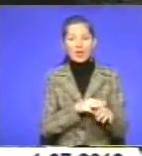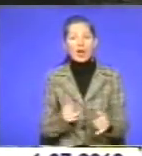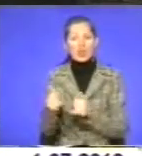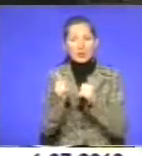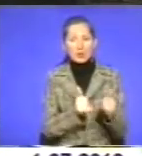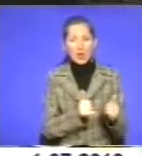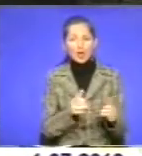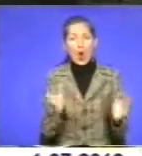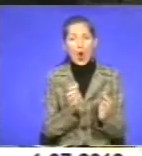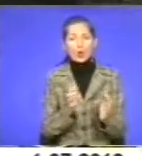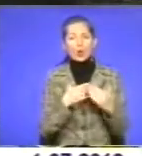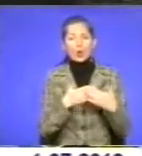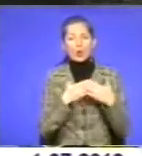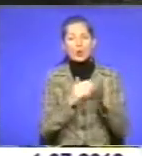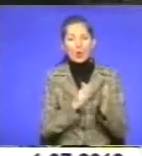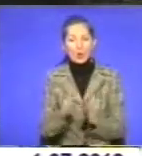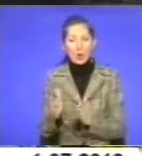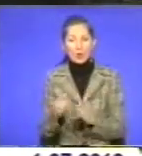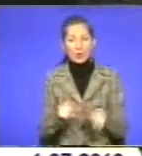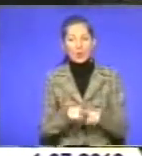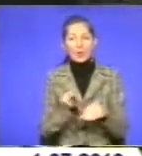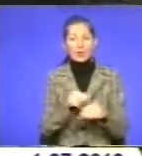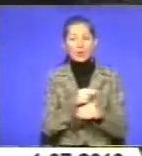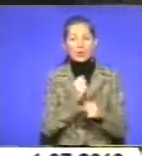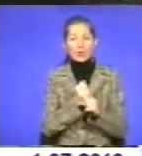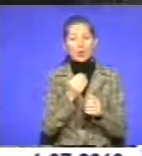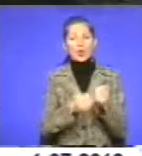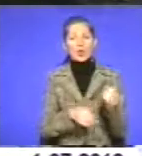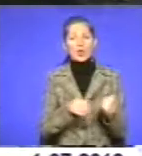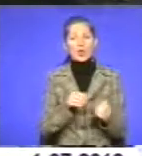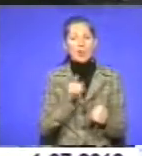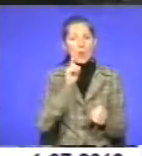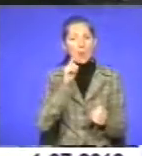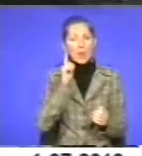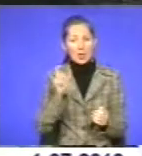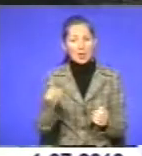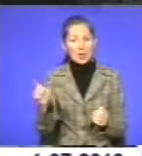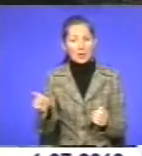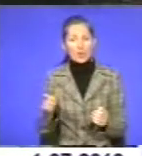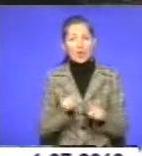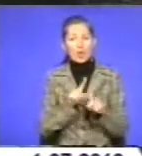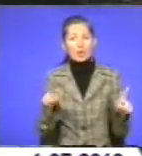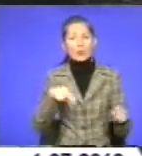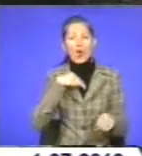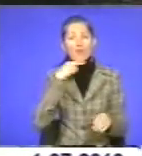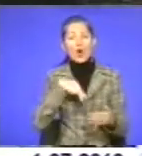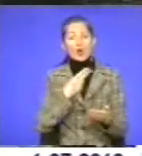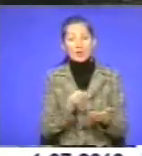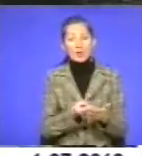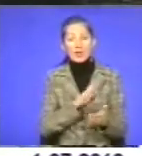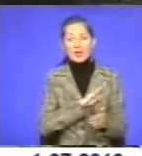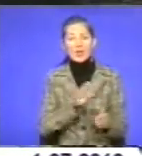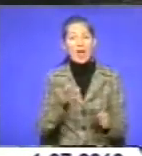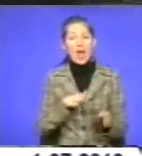порядку та проводять профілактичну роботу серед підлітків. Особливу увагу звертаємо на недопущення